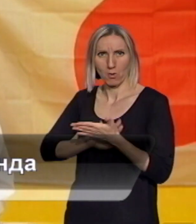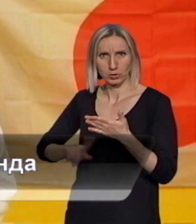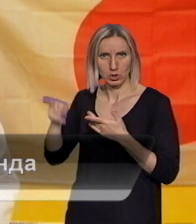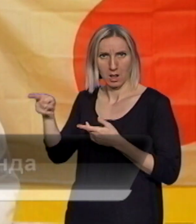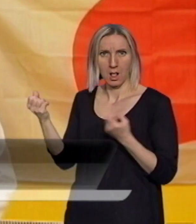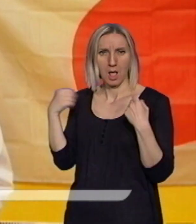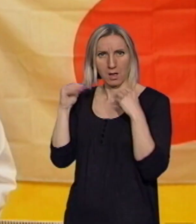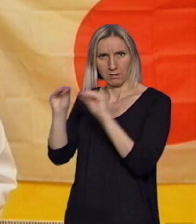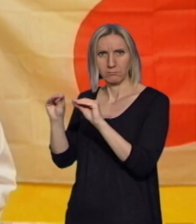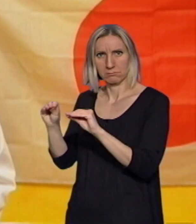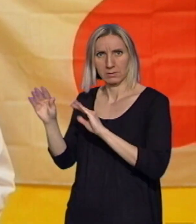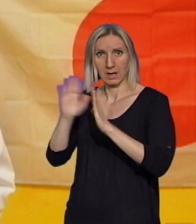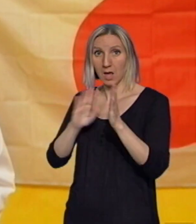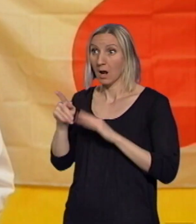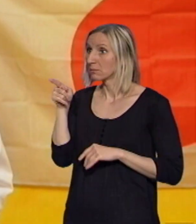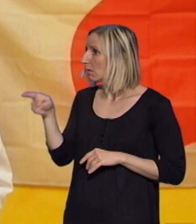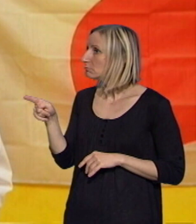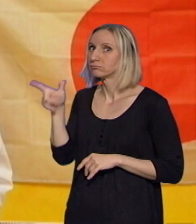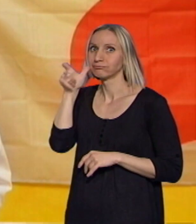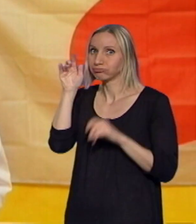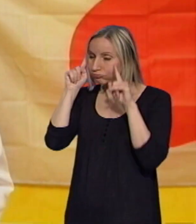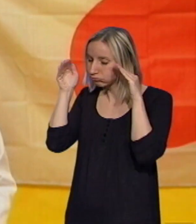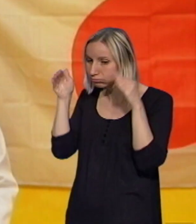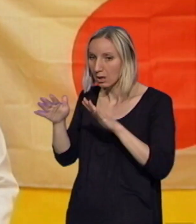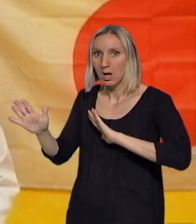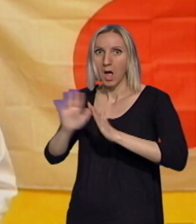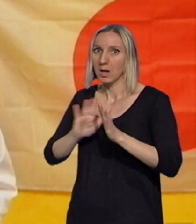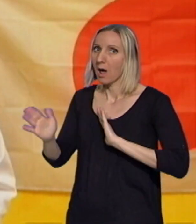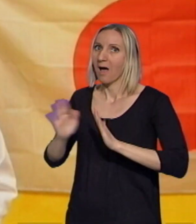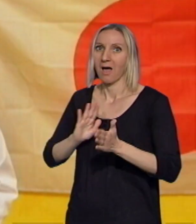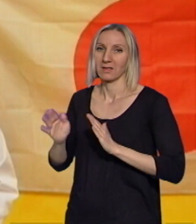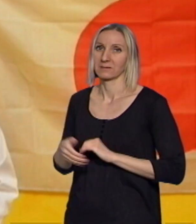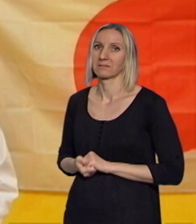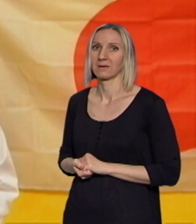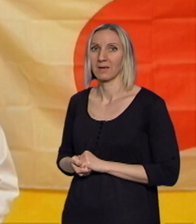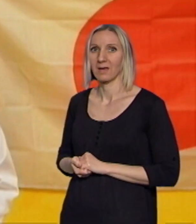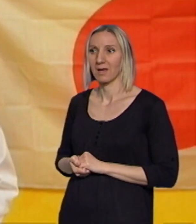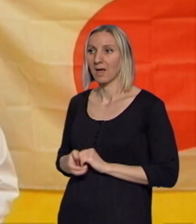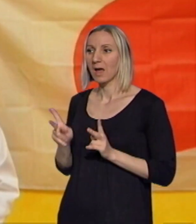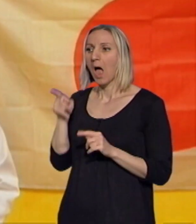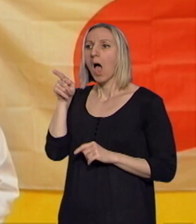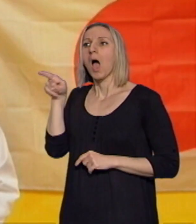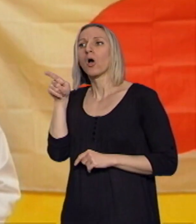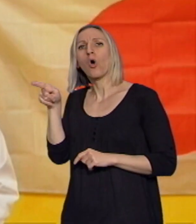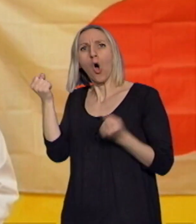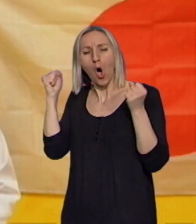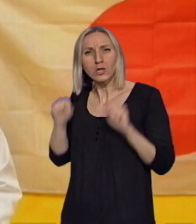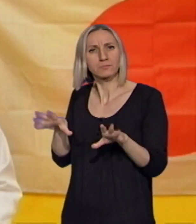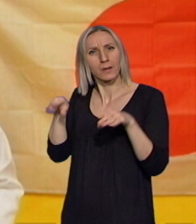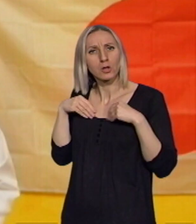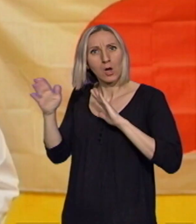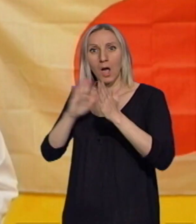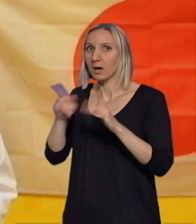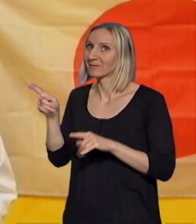došla. Veoma je posvećena karateu i njen odnos prema karateu je